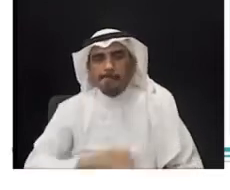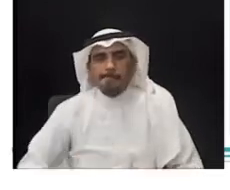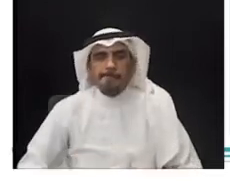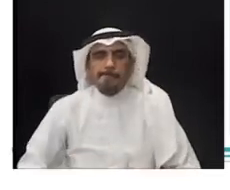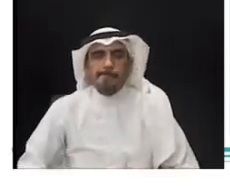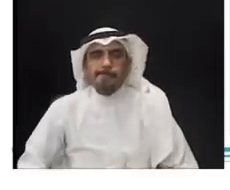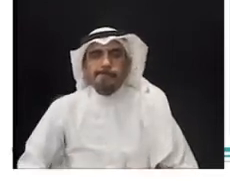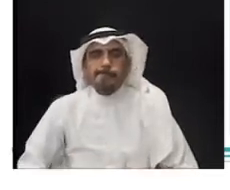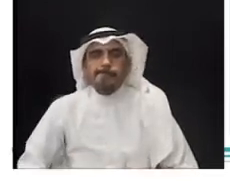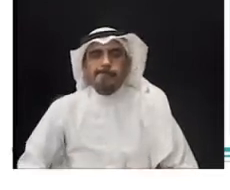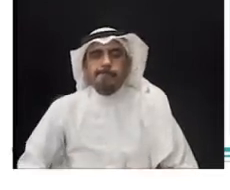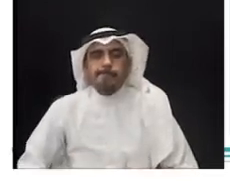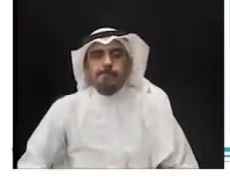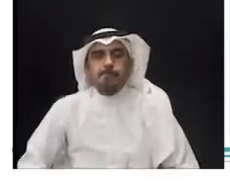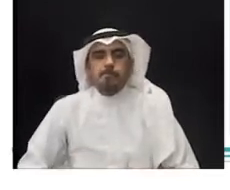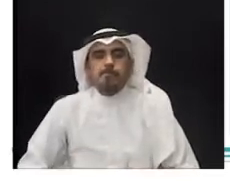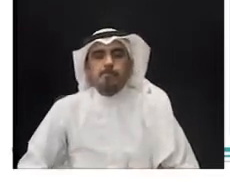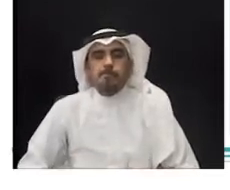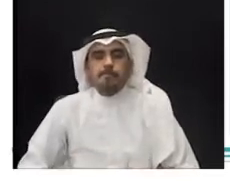الماء.